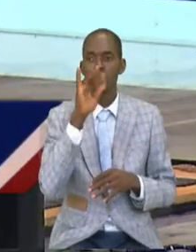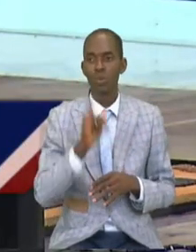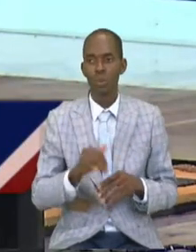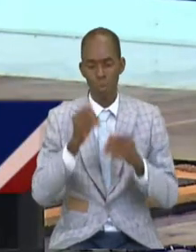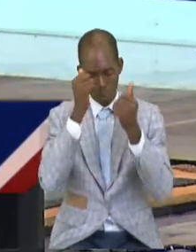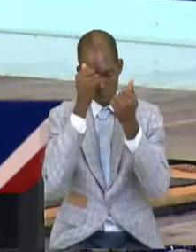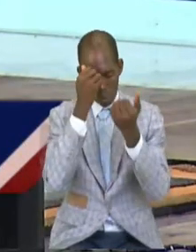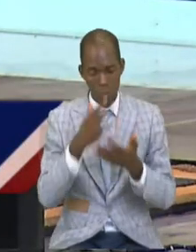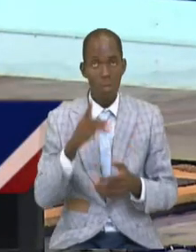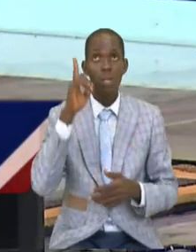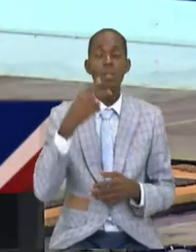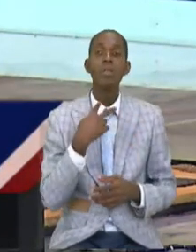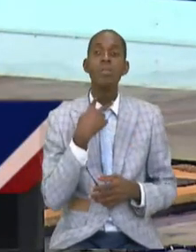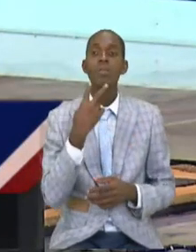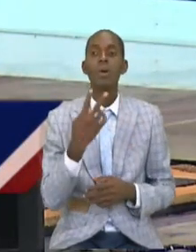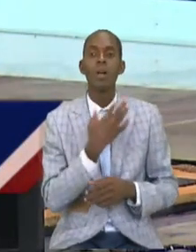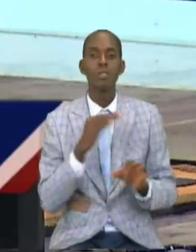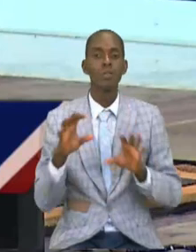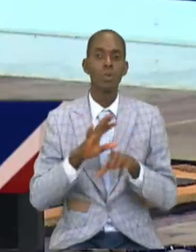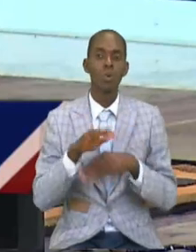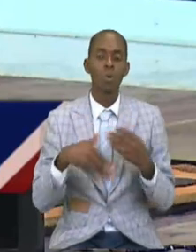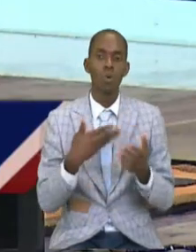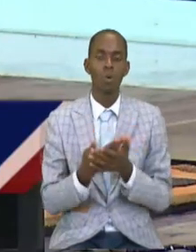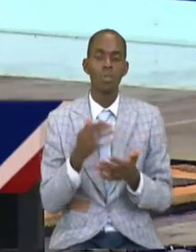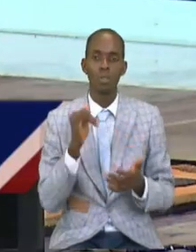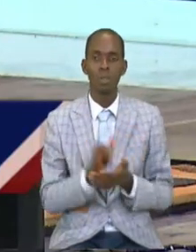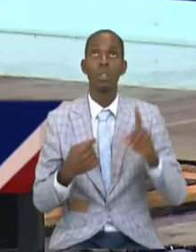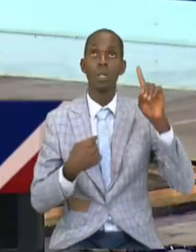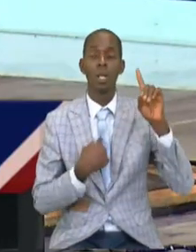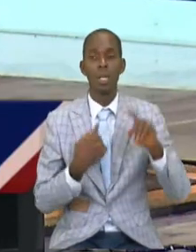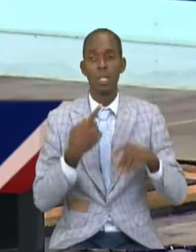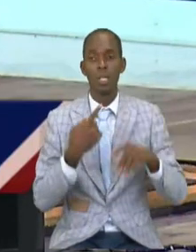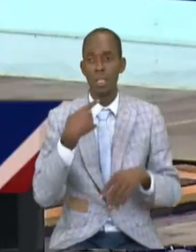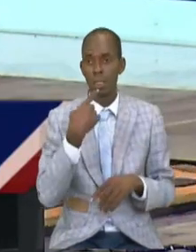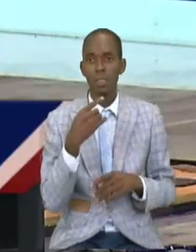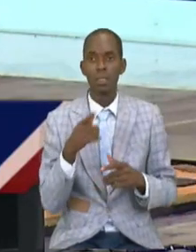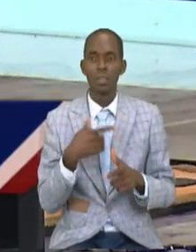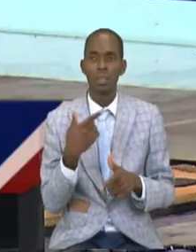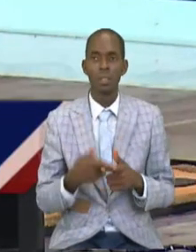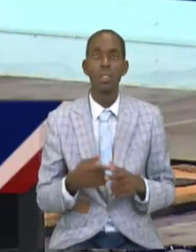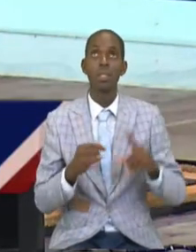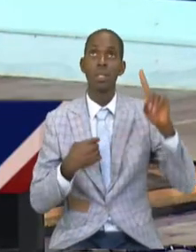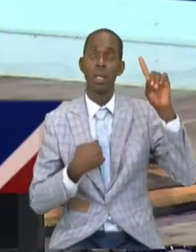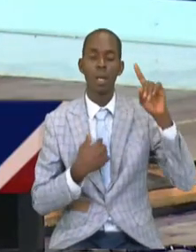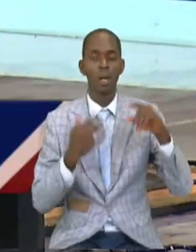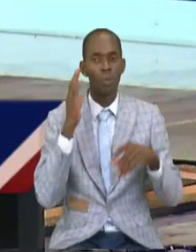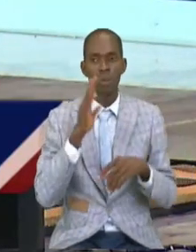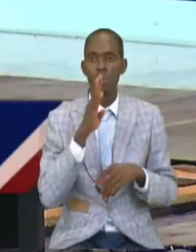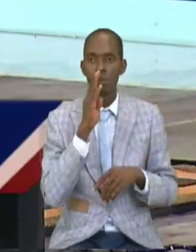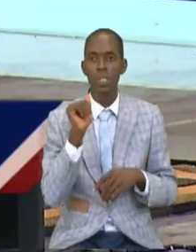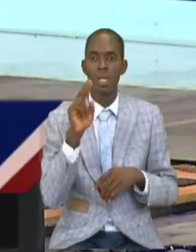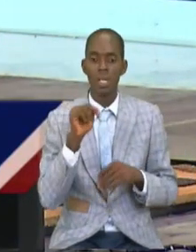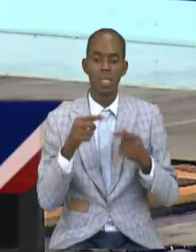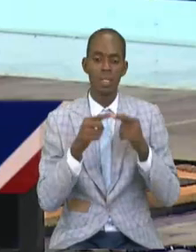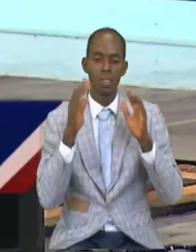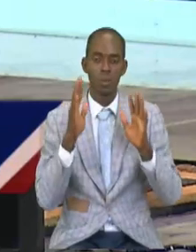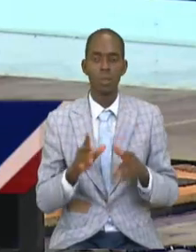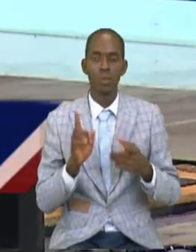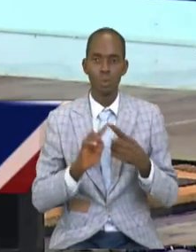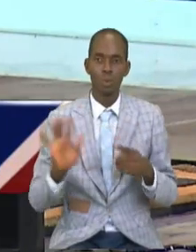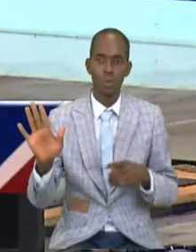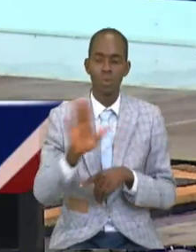voix, et si tu fais tout ce que je te dirai, je serai l'ennemi